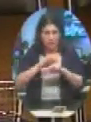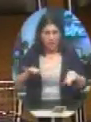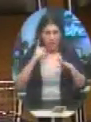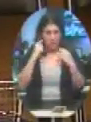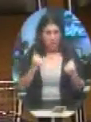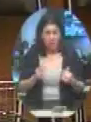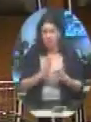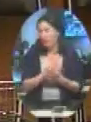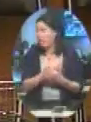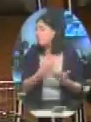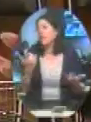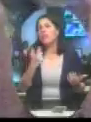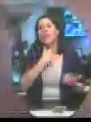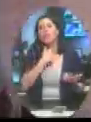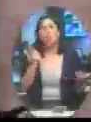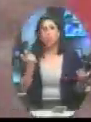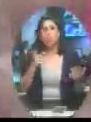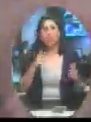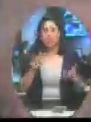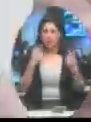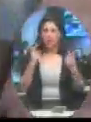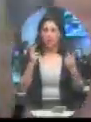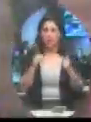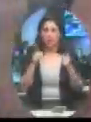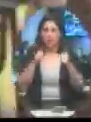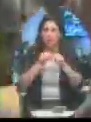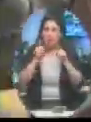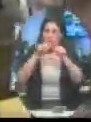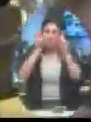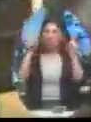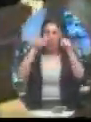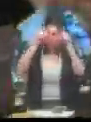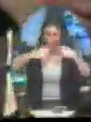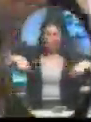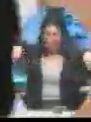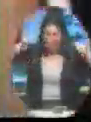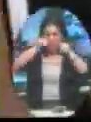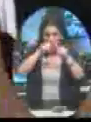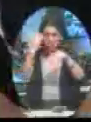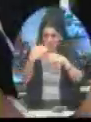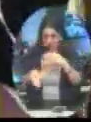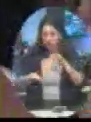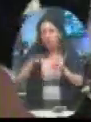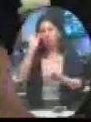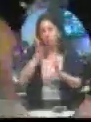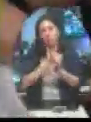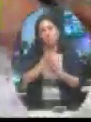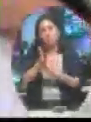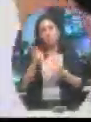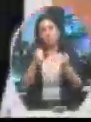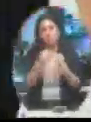מה לעשות. אך מה שחשוב, סגירת המעגל עבור המשפחות ומציאת האמת לגבי העלמות